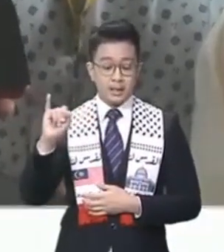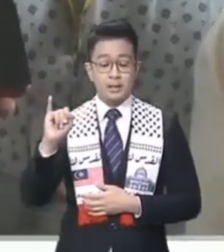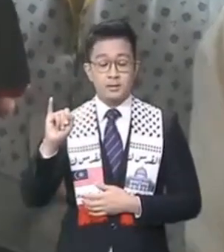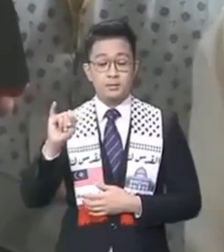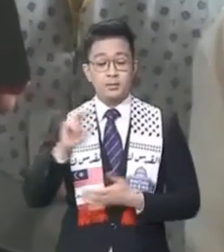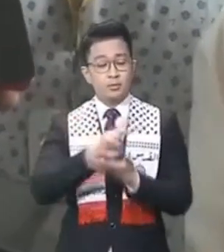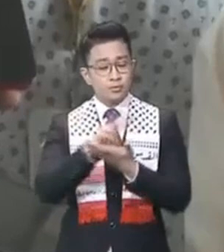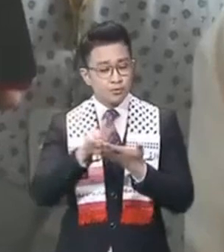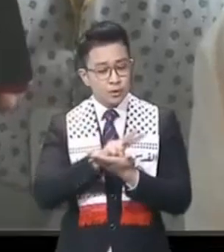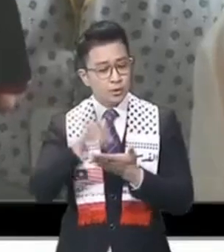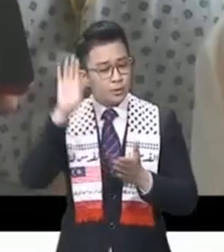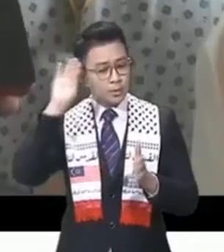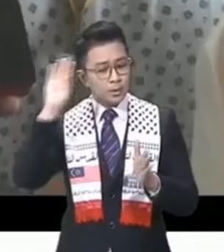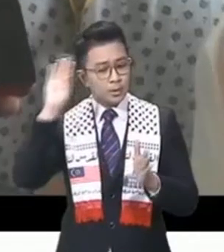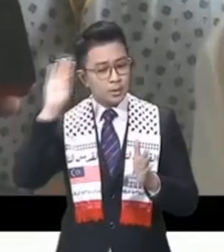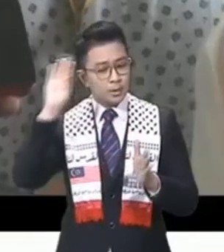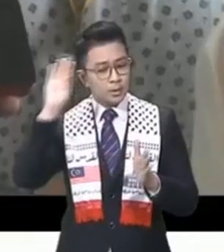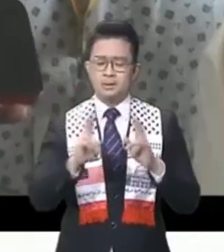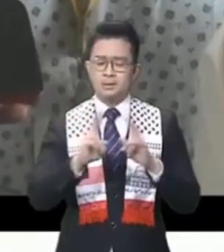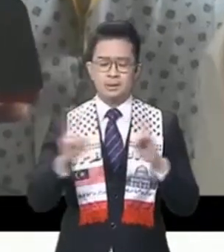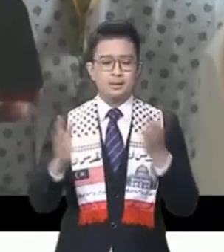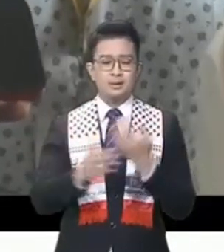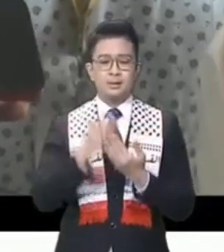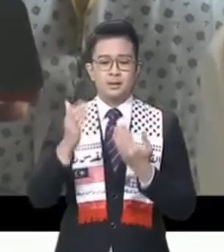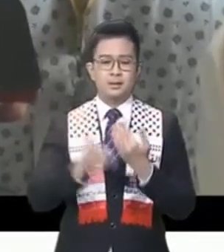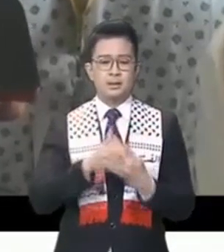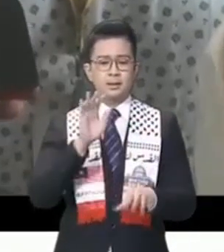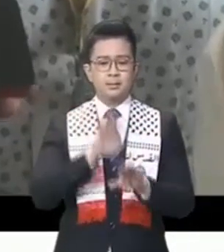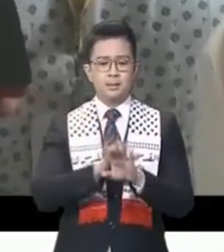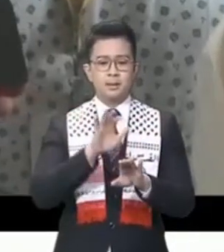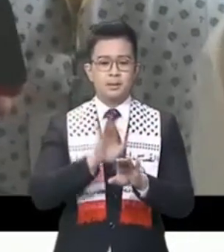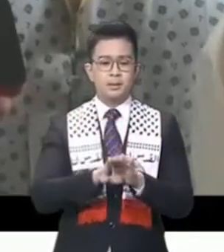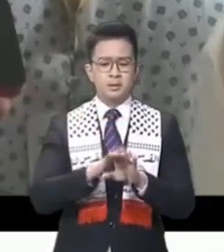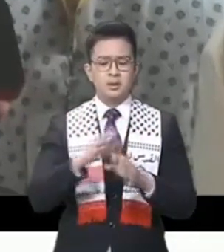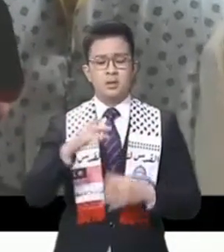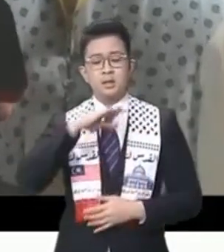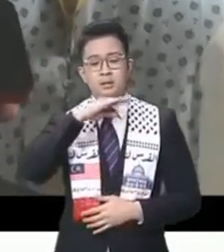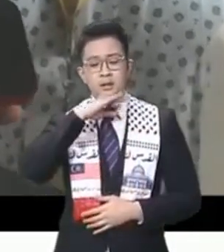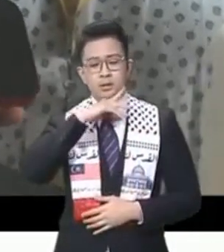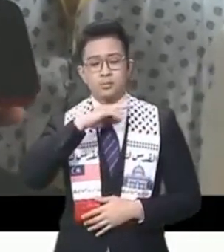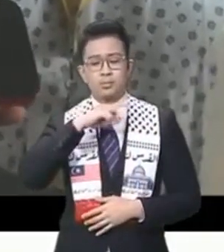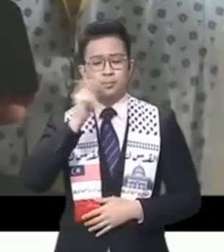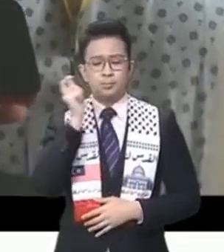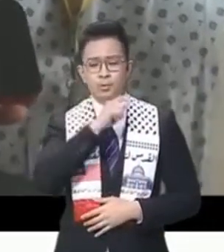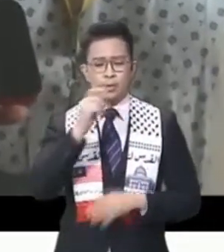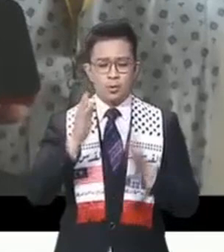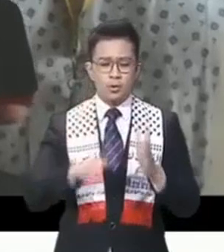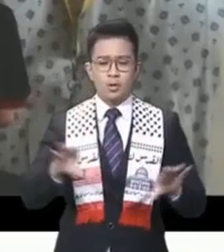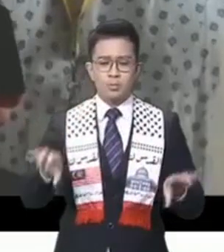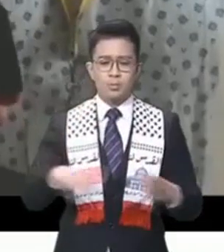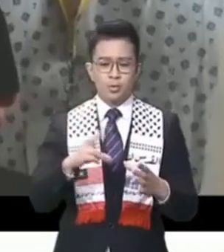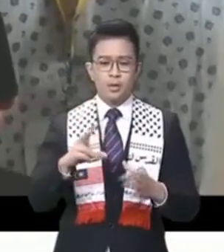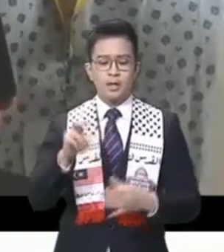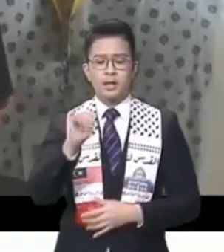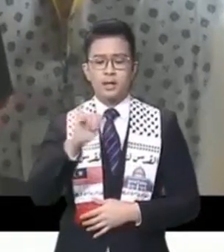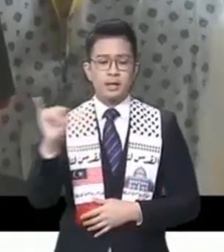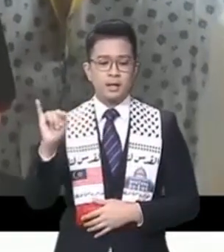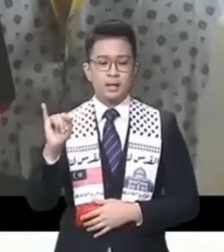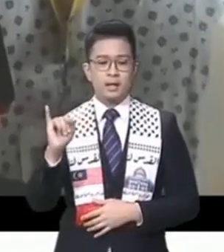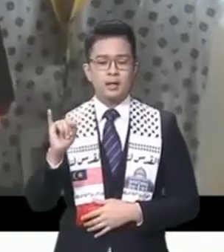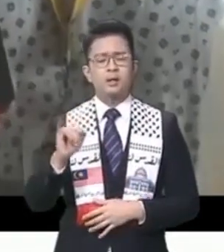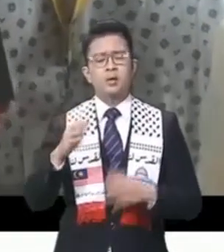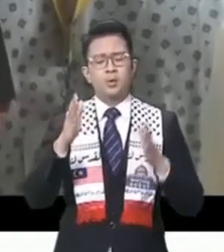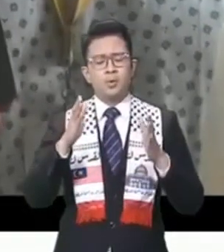Ai video gambar sekarang sangat senang banyak juga skammer yang guna pakai Ai untuklah buat video pmx video